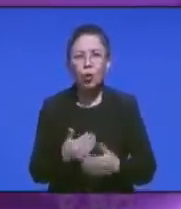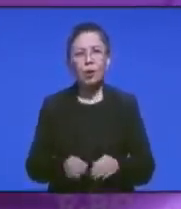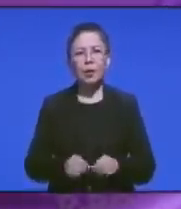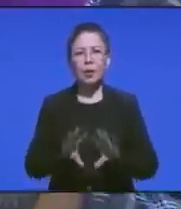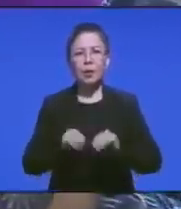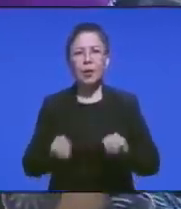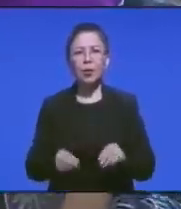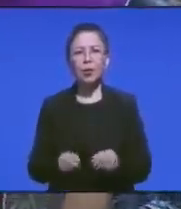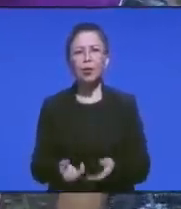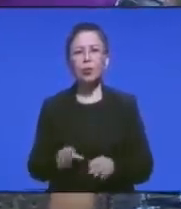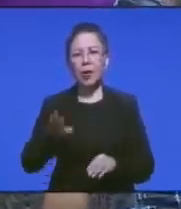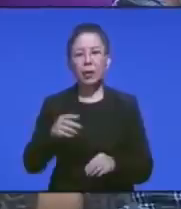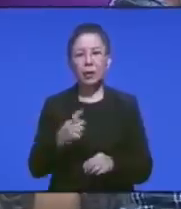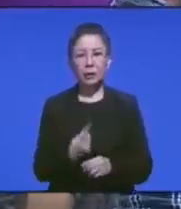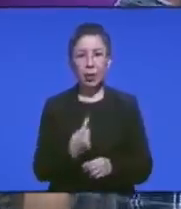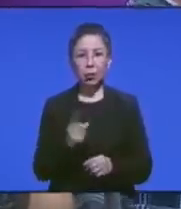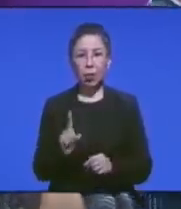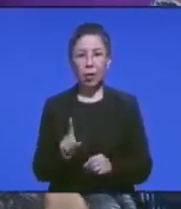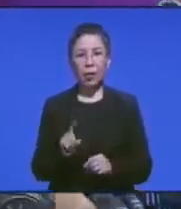menghidupi keluarganya seorang diri.